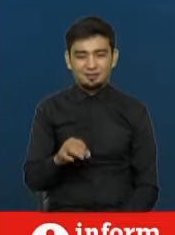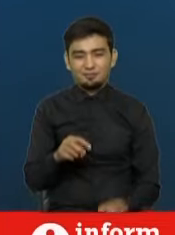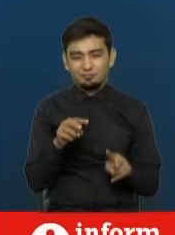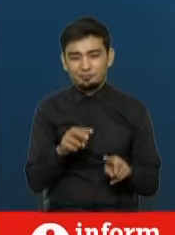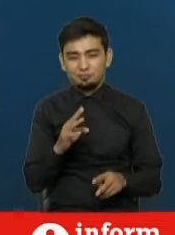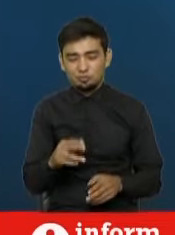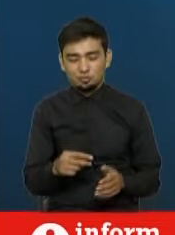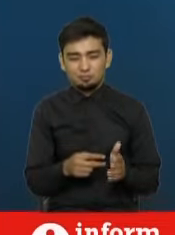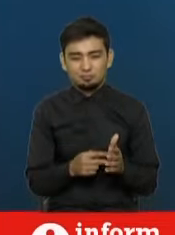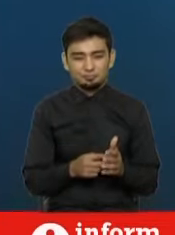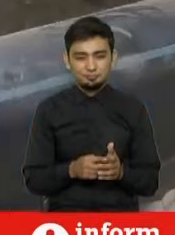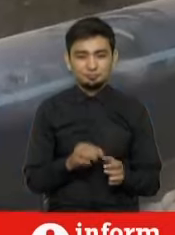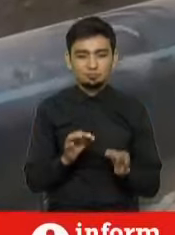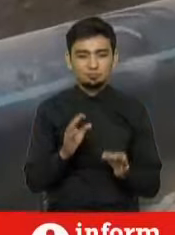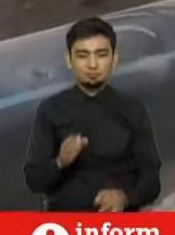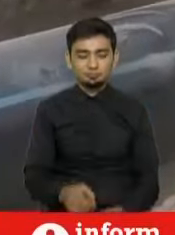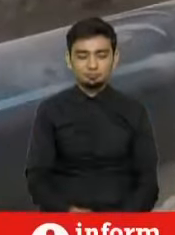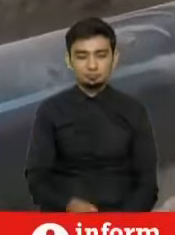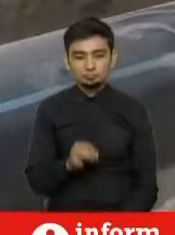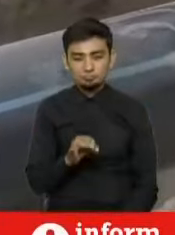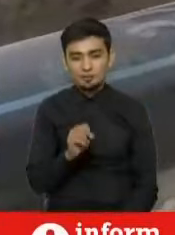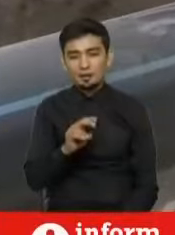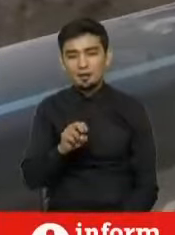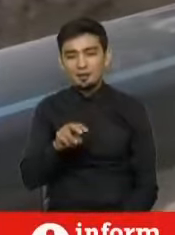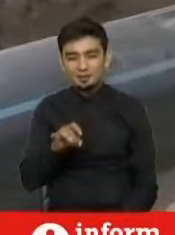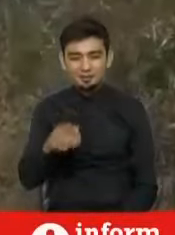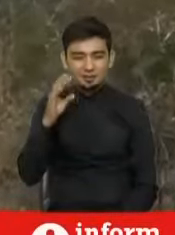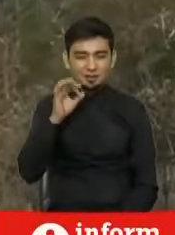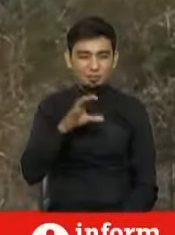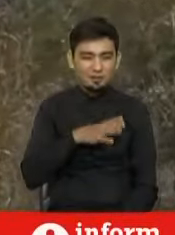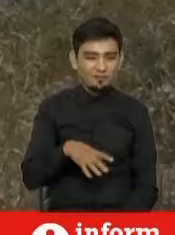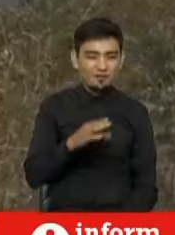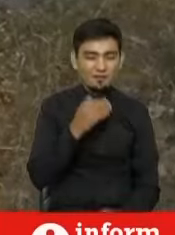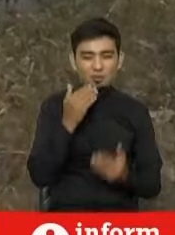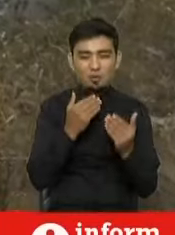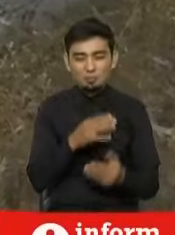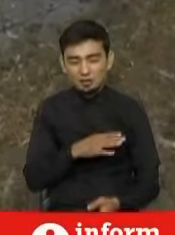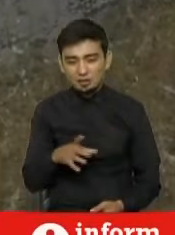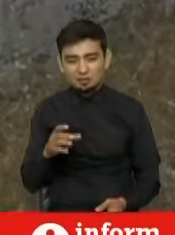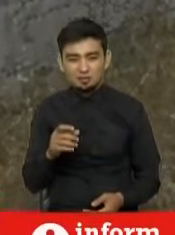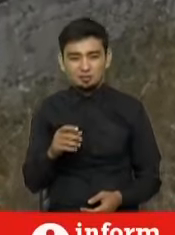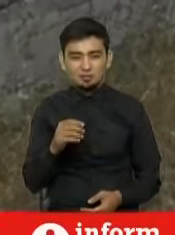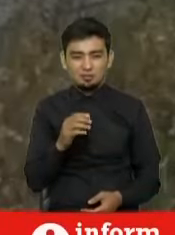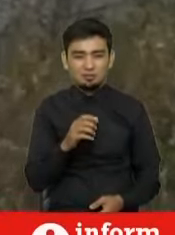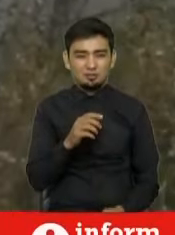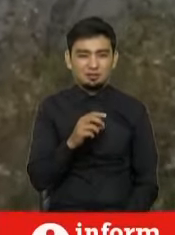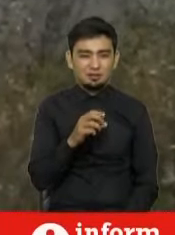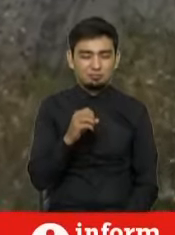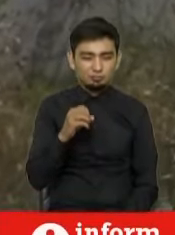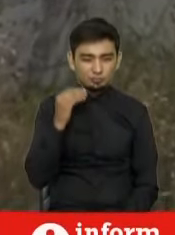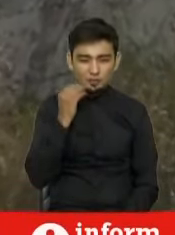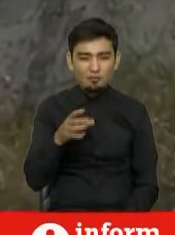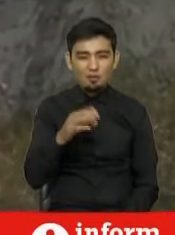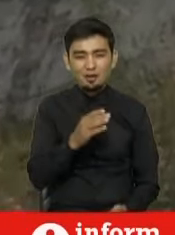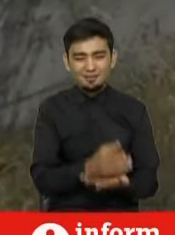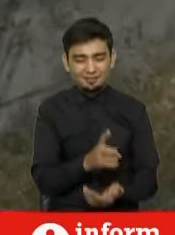рамках коридора инфляции. При этом аналитики отмечают, что не всем опрошенным доступны блага коммунальной цивилизации.